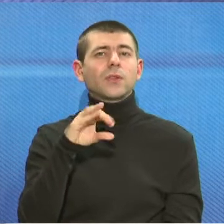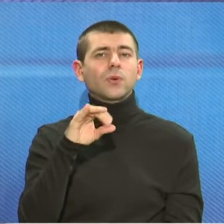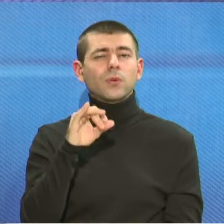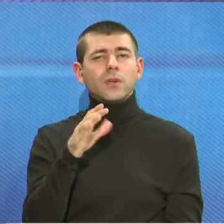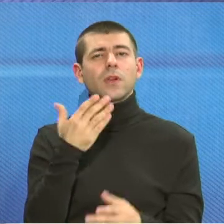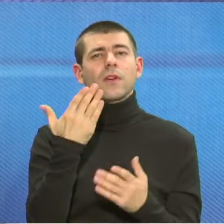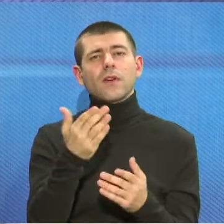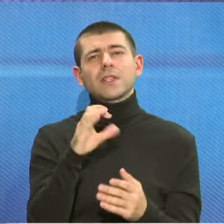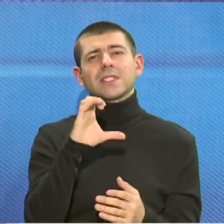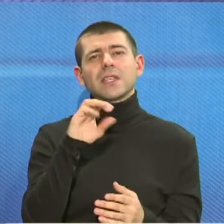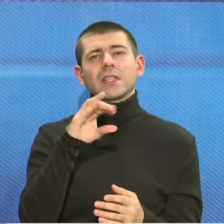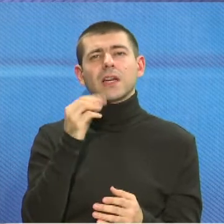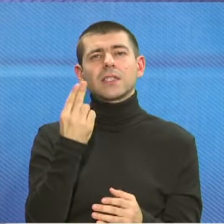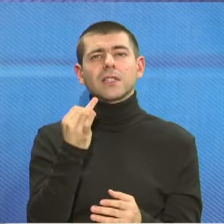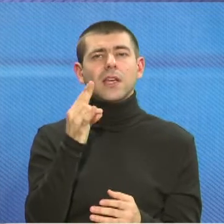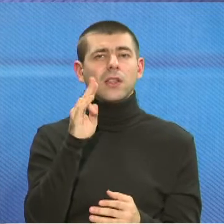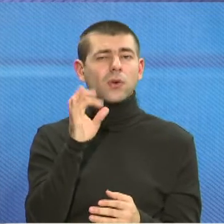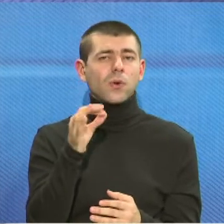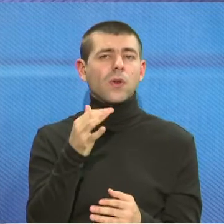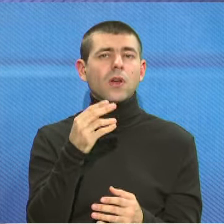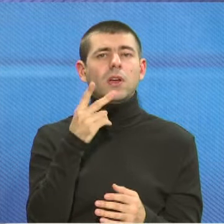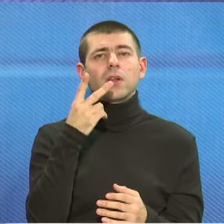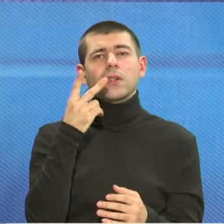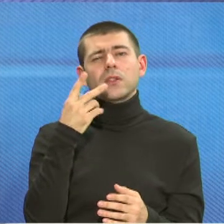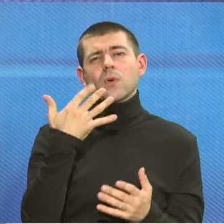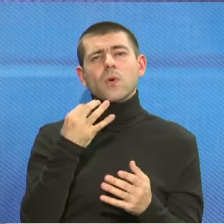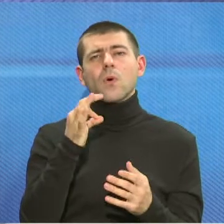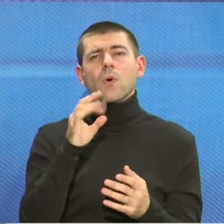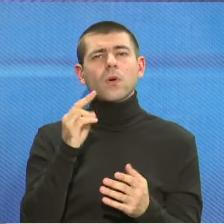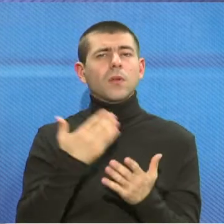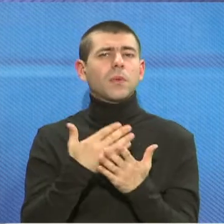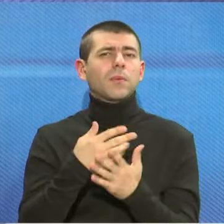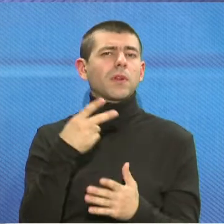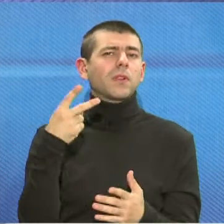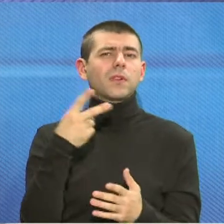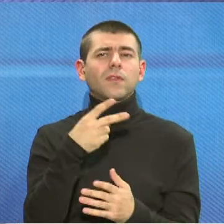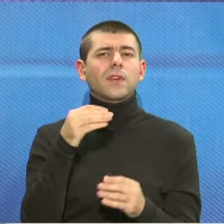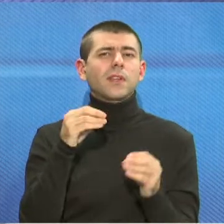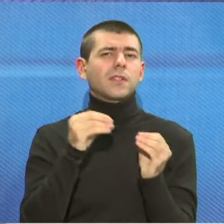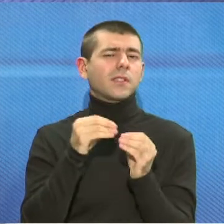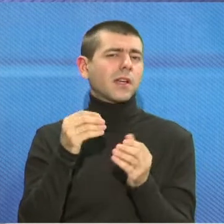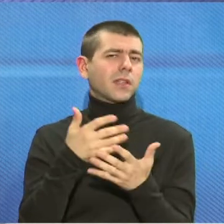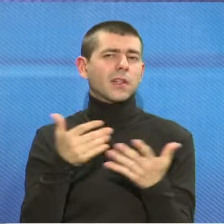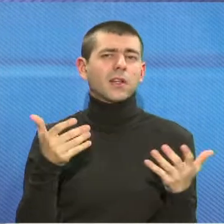Стаценко. Экспозиция собрала больше за 20 работ маляўнічых пейзажей города над Нёманом.